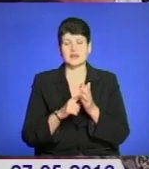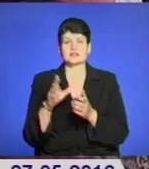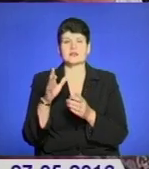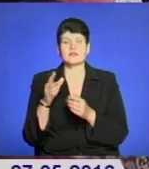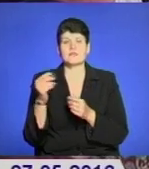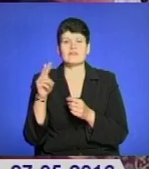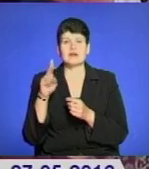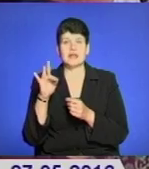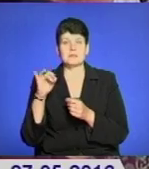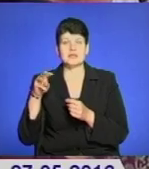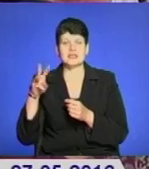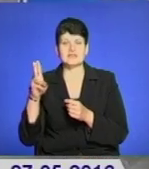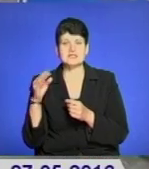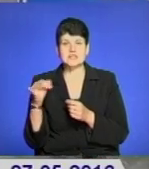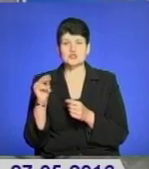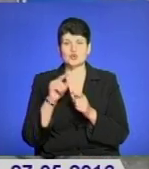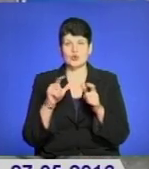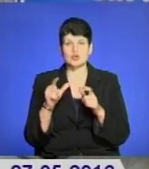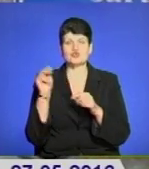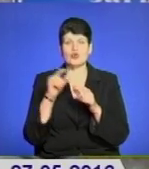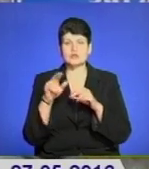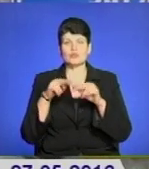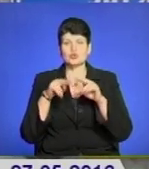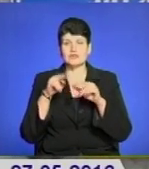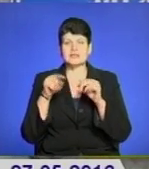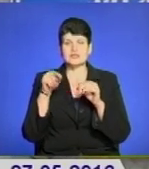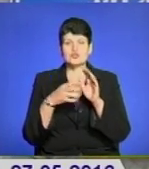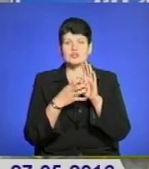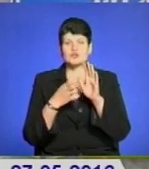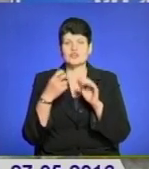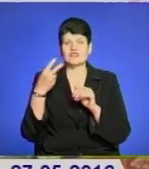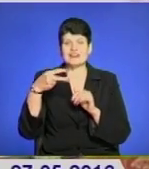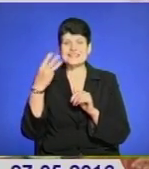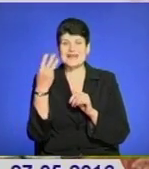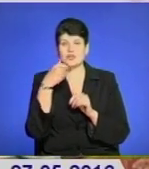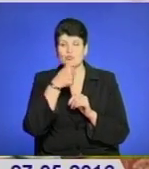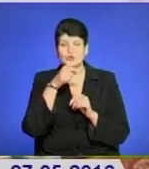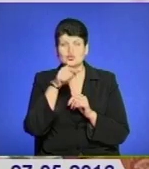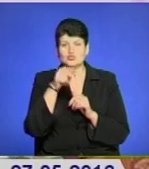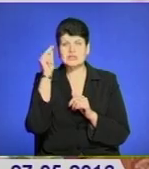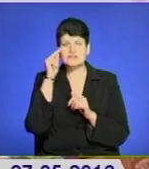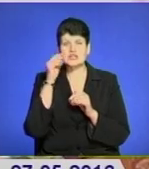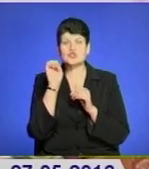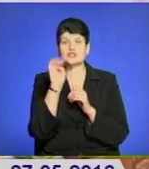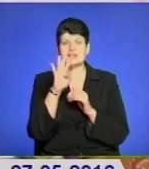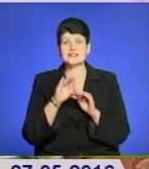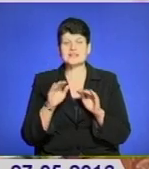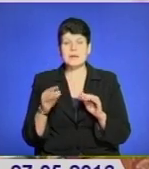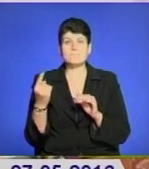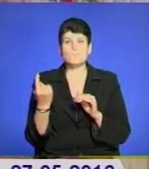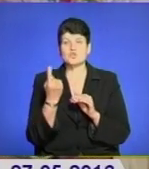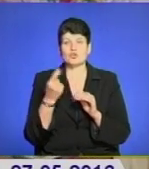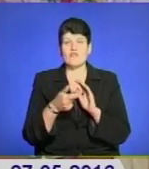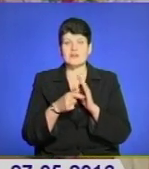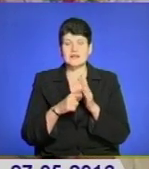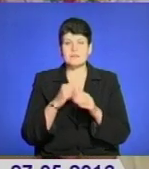ступеня Бережанського району. Школа збудована у 1923 році. Тут навчається 14 учнів початкових